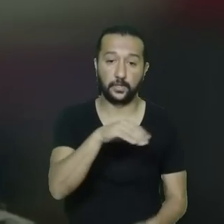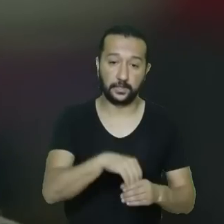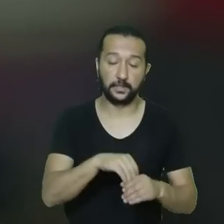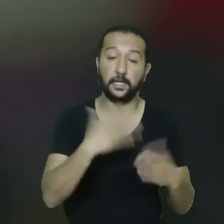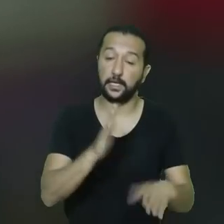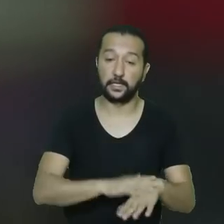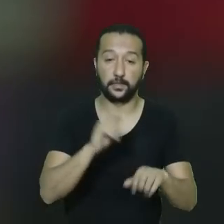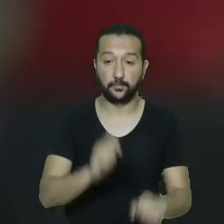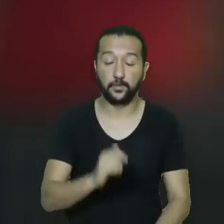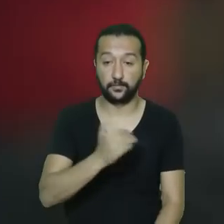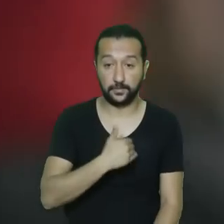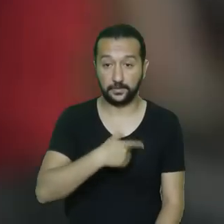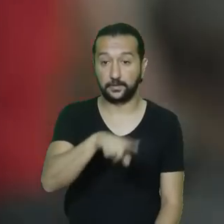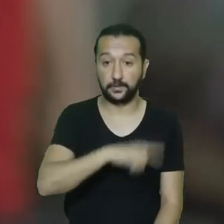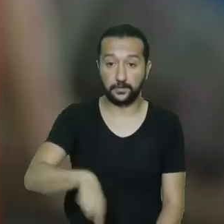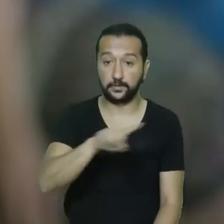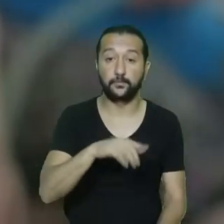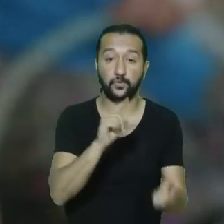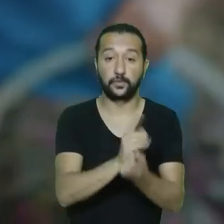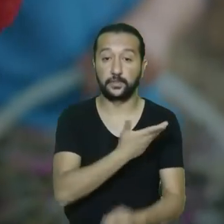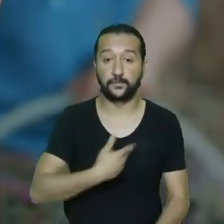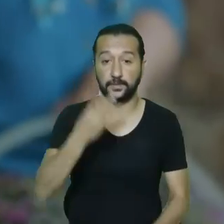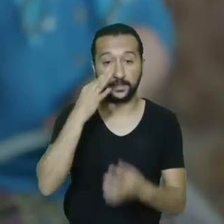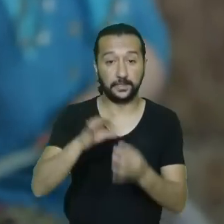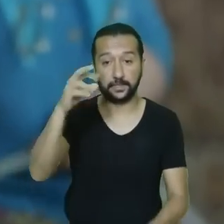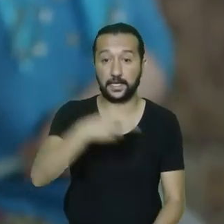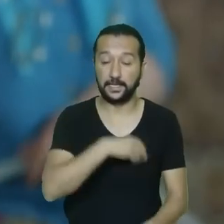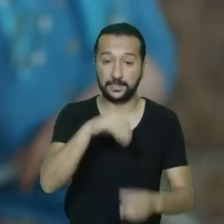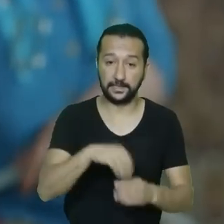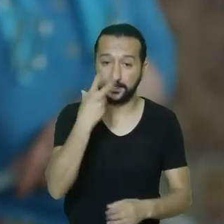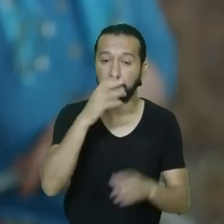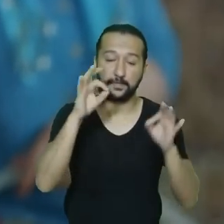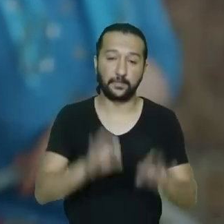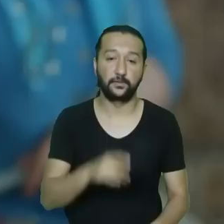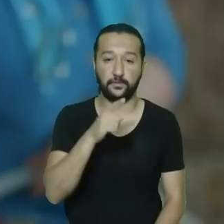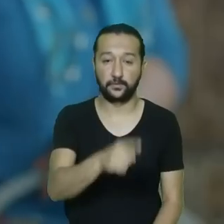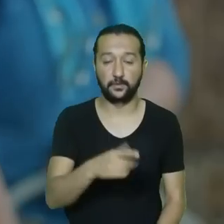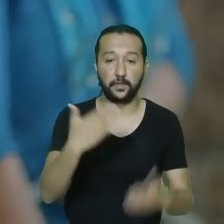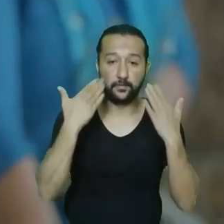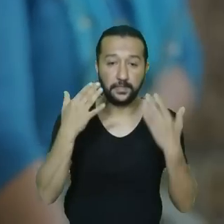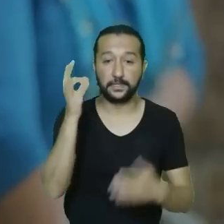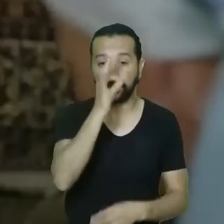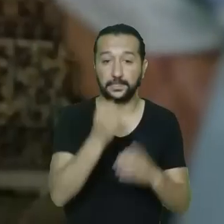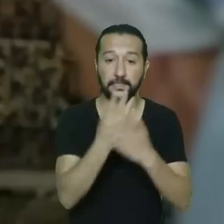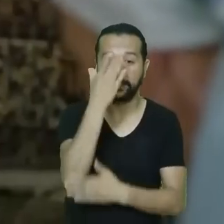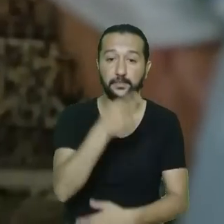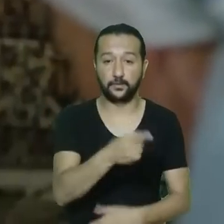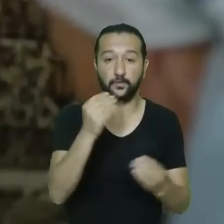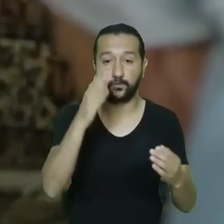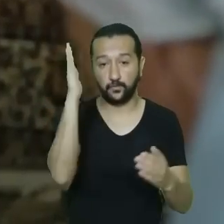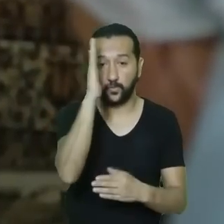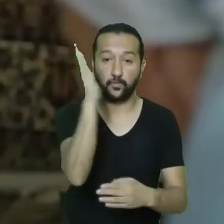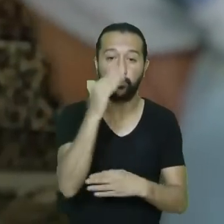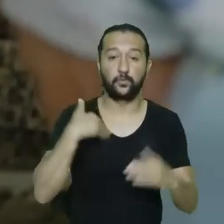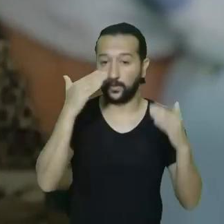onlardan herhalde yani. Biz de birbirini çok seven bu iki insanın aşklığı için çalıyoruz. Bahçede yeşil çınar, boyun